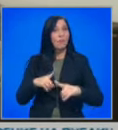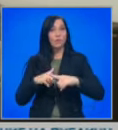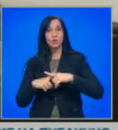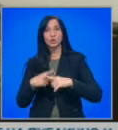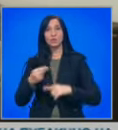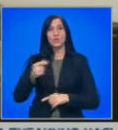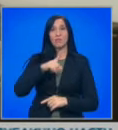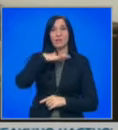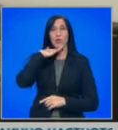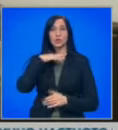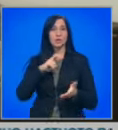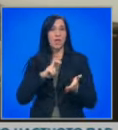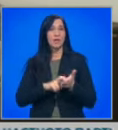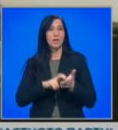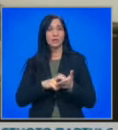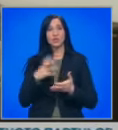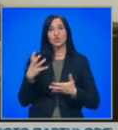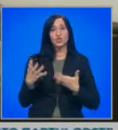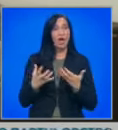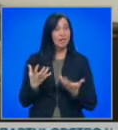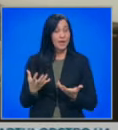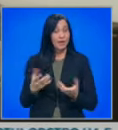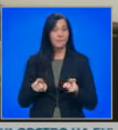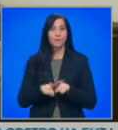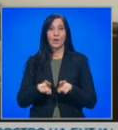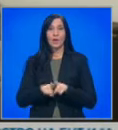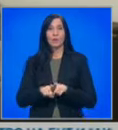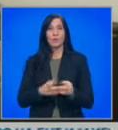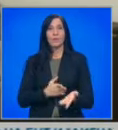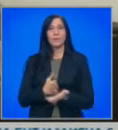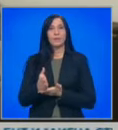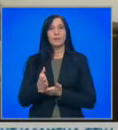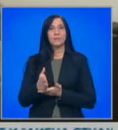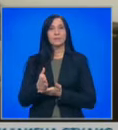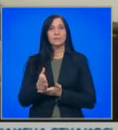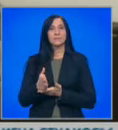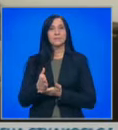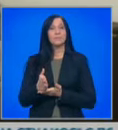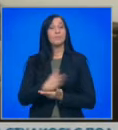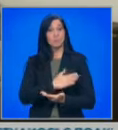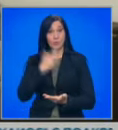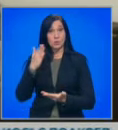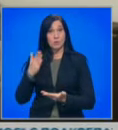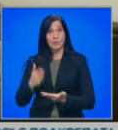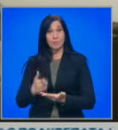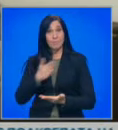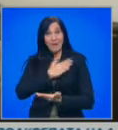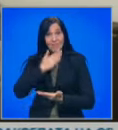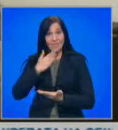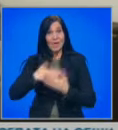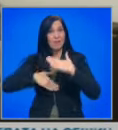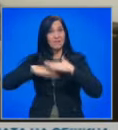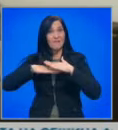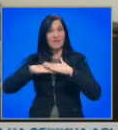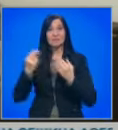за недостиг на електрическата енергия, като през пределната цена през месец август